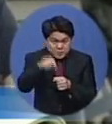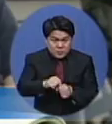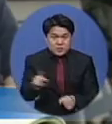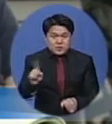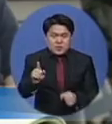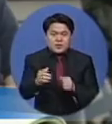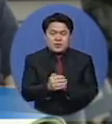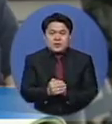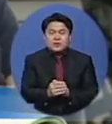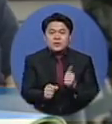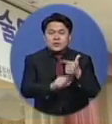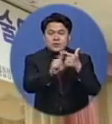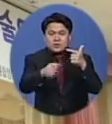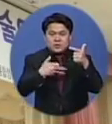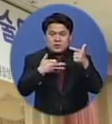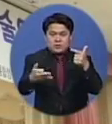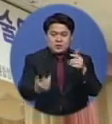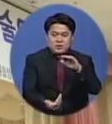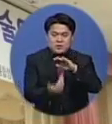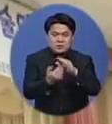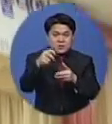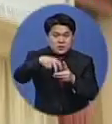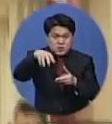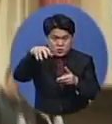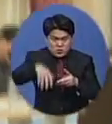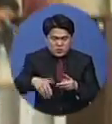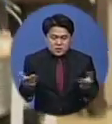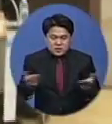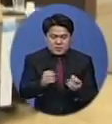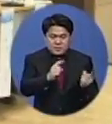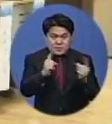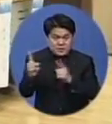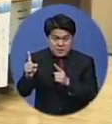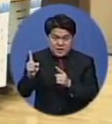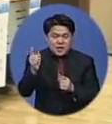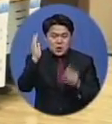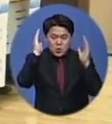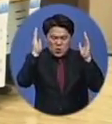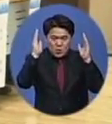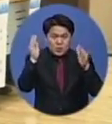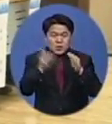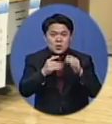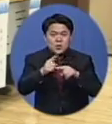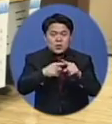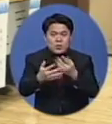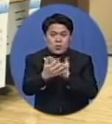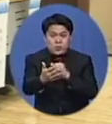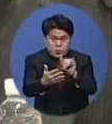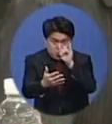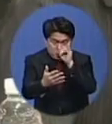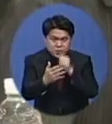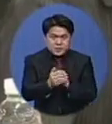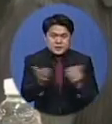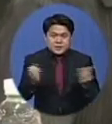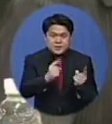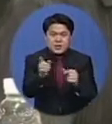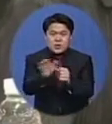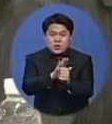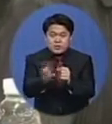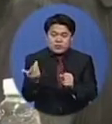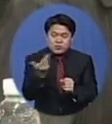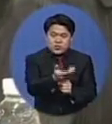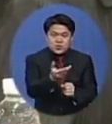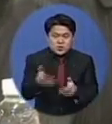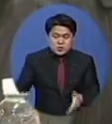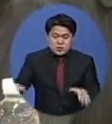19일 이룸센터에서 직업재활 연차 학술대회가 열렸습니다. 이날 학술대회에서는 직업재활 서비스를